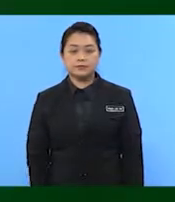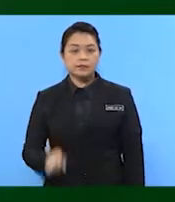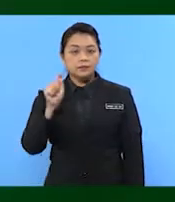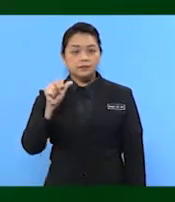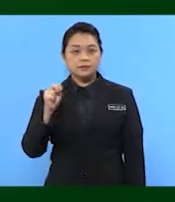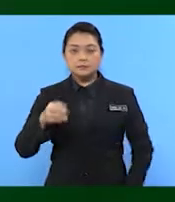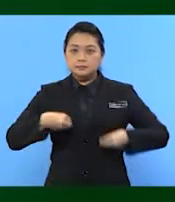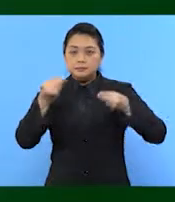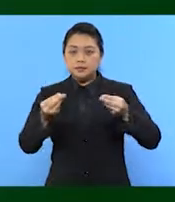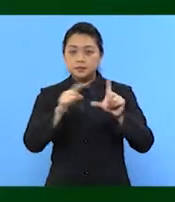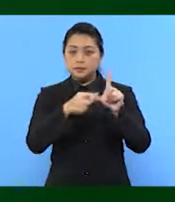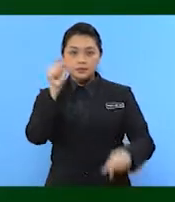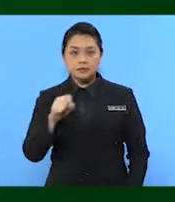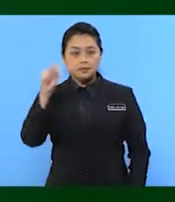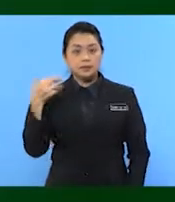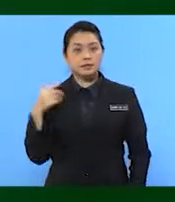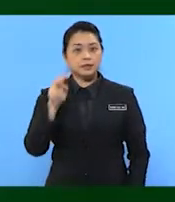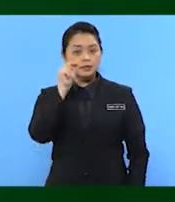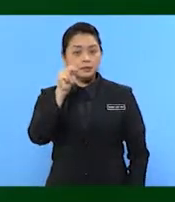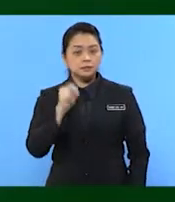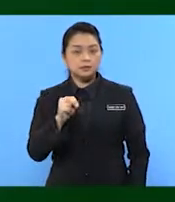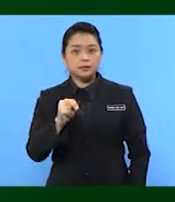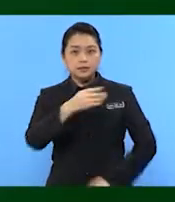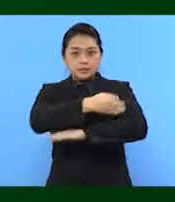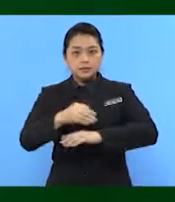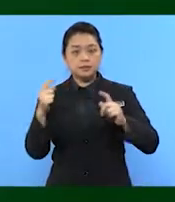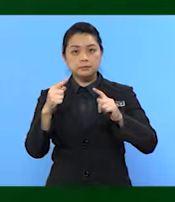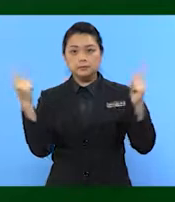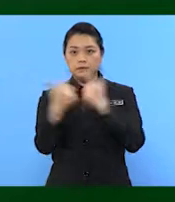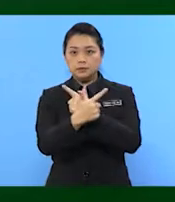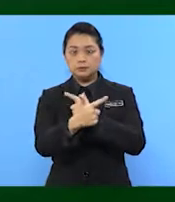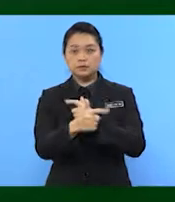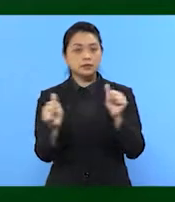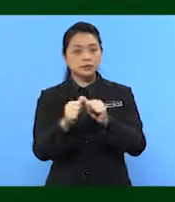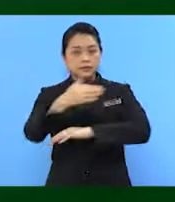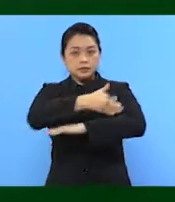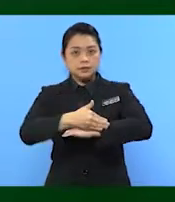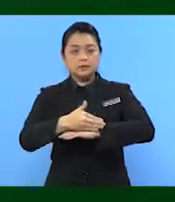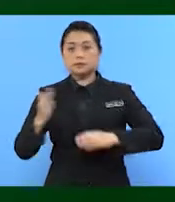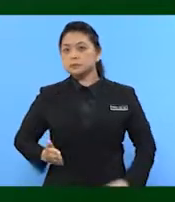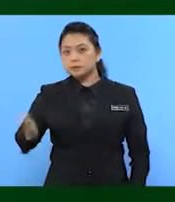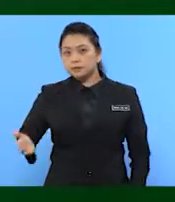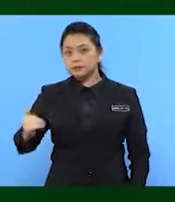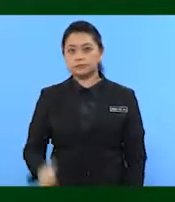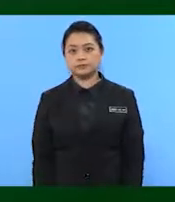Tangen bagi sudut theta ialah nisbah sisi bertentangan kepada sisi bersebelahan.